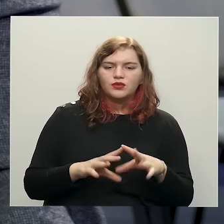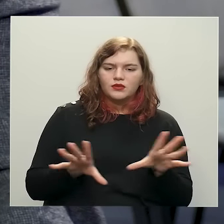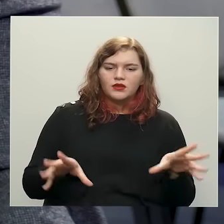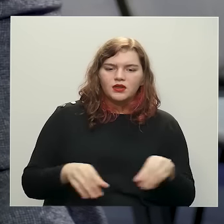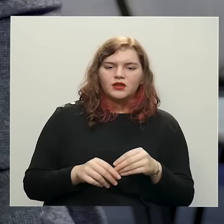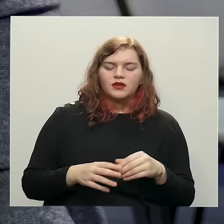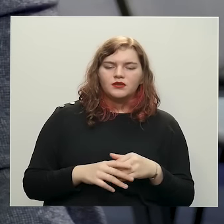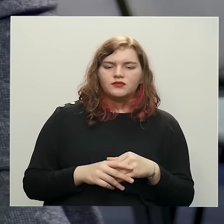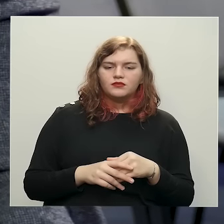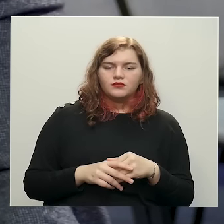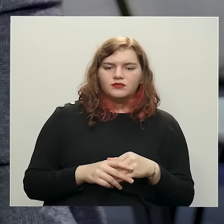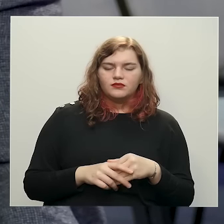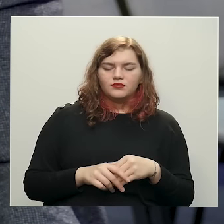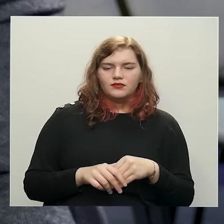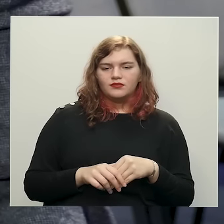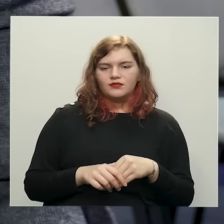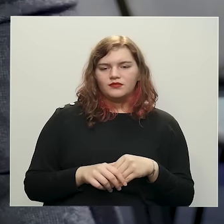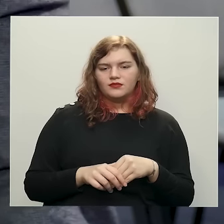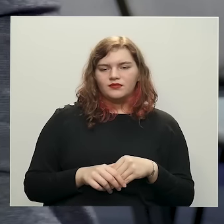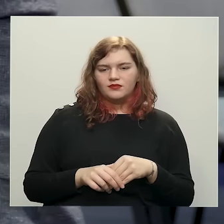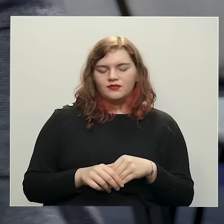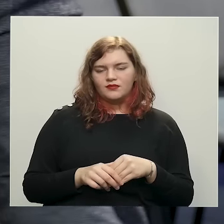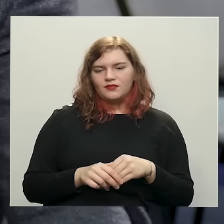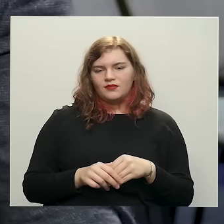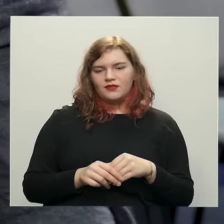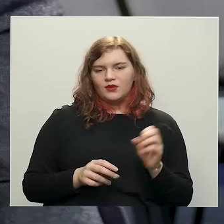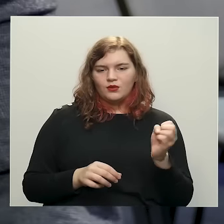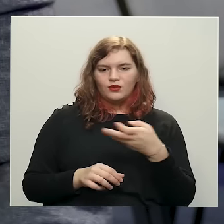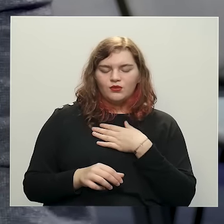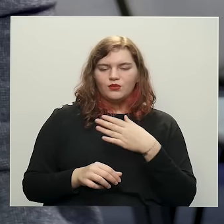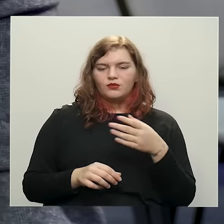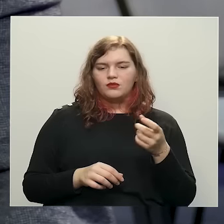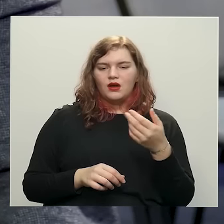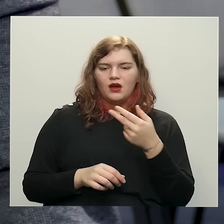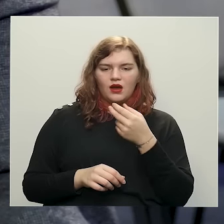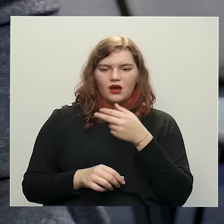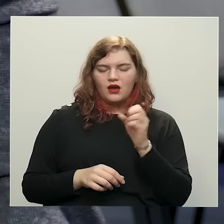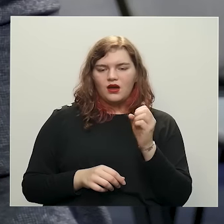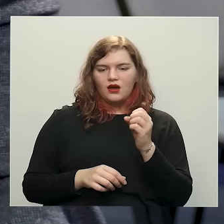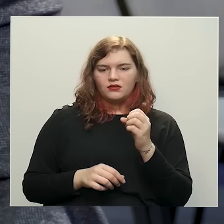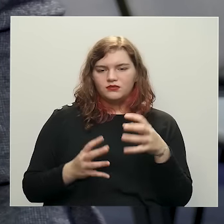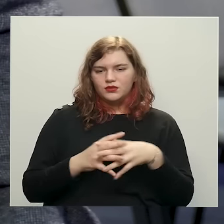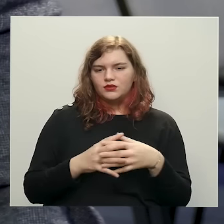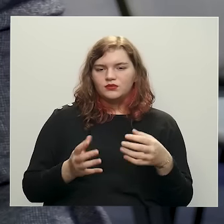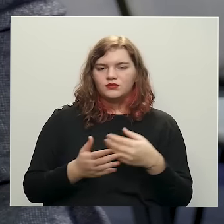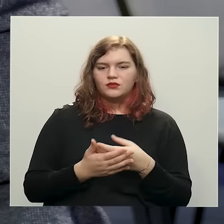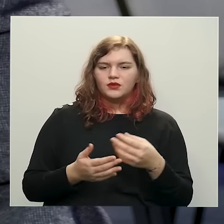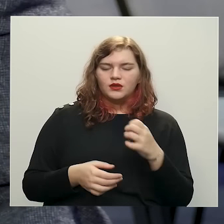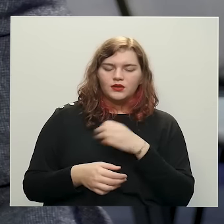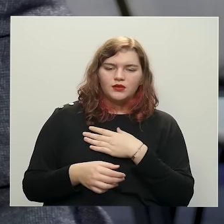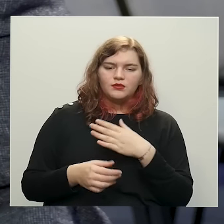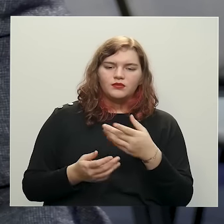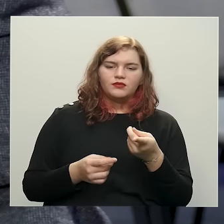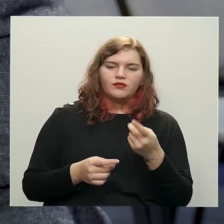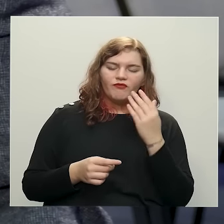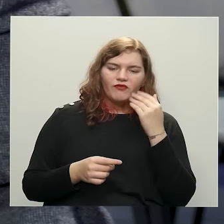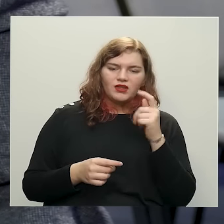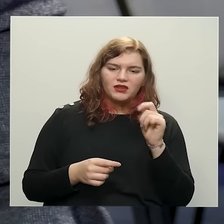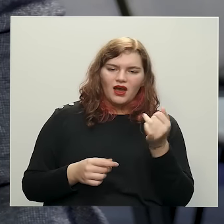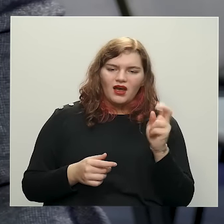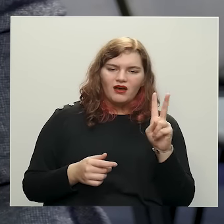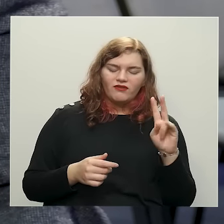O aripa grupului Haru, că așa ne spun eu întotdeauna când venim pune merge, grupul Biruința, fata lui Tavi Nuncan,